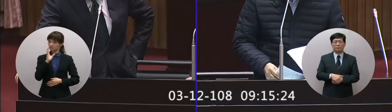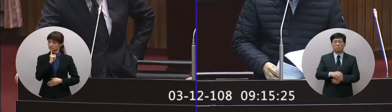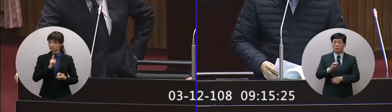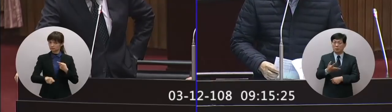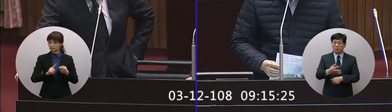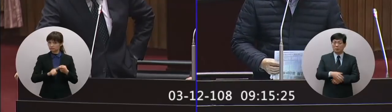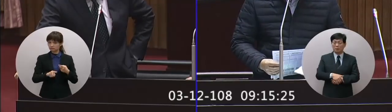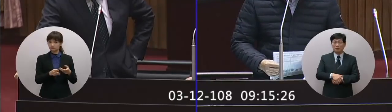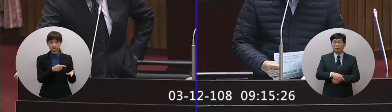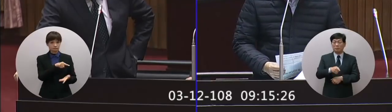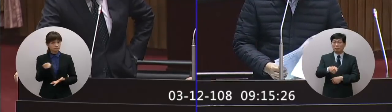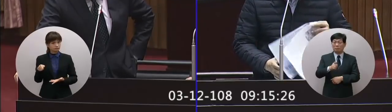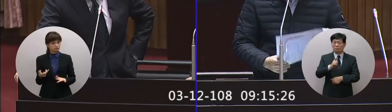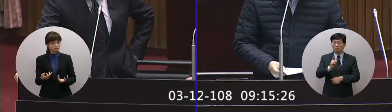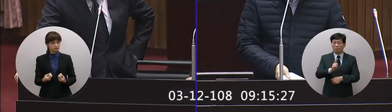因为